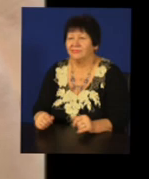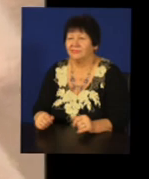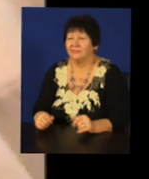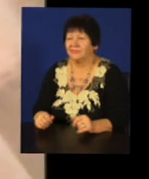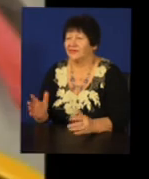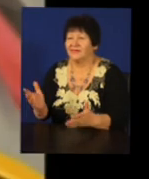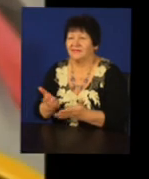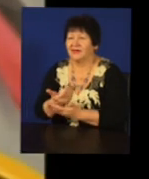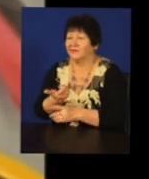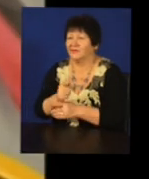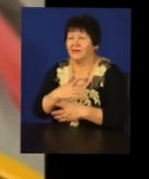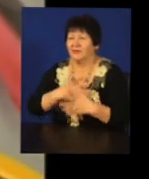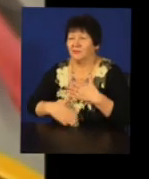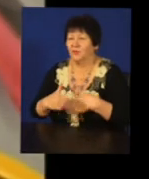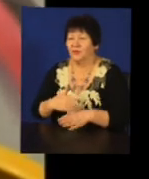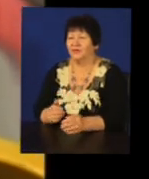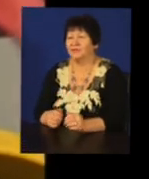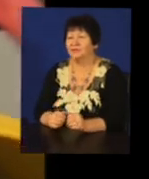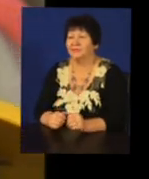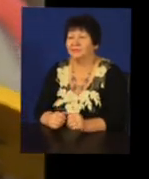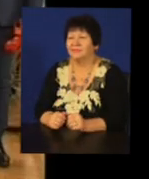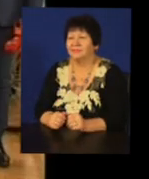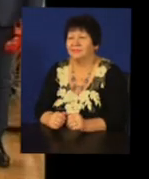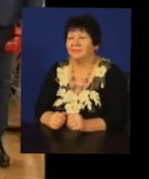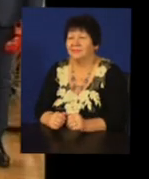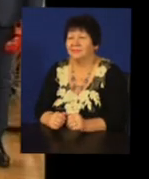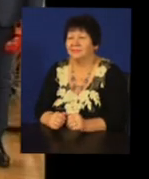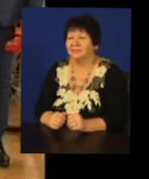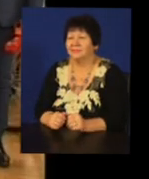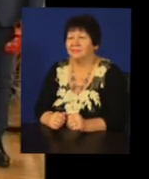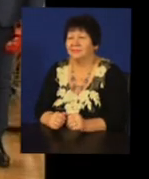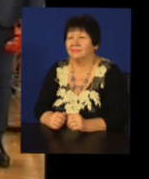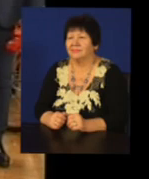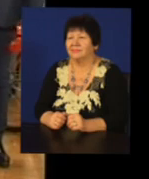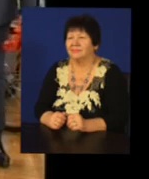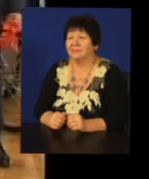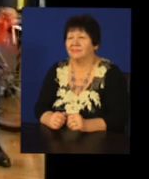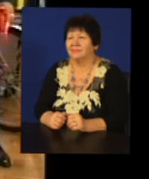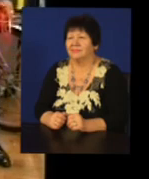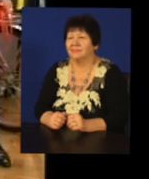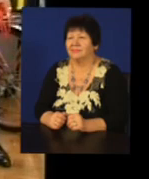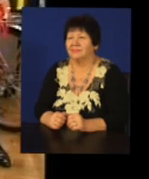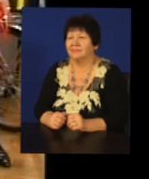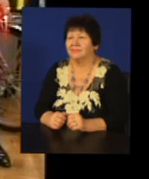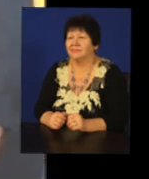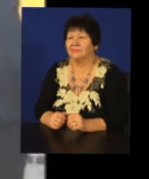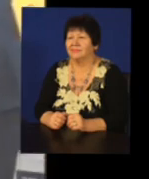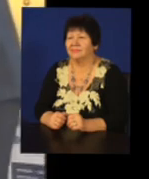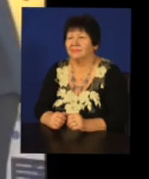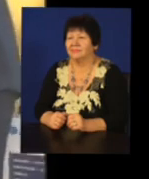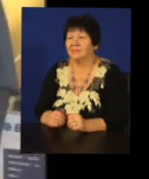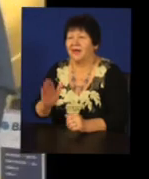regăsit deja se bucură acolo. Noi încă nu știm, dar acum aflu și eu.